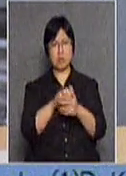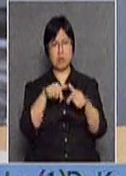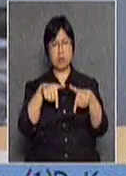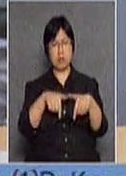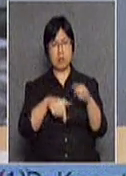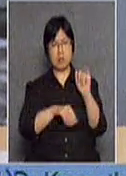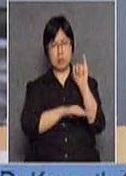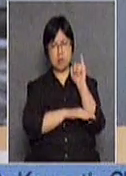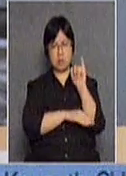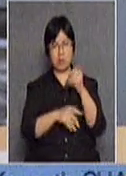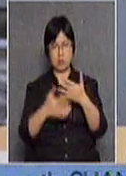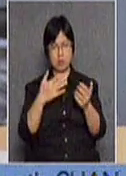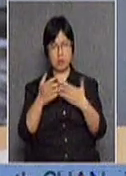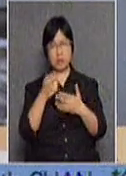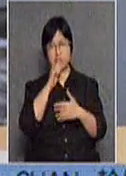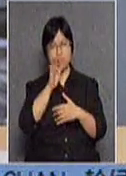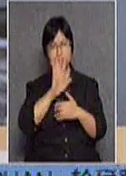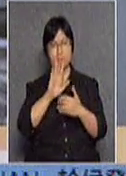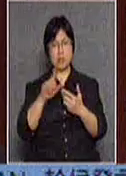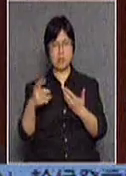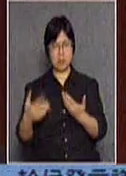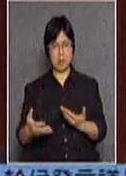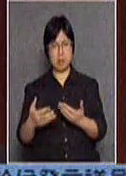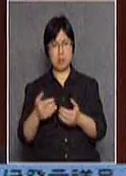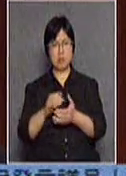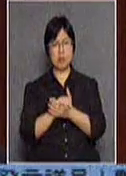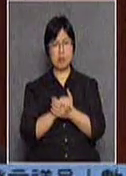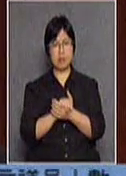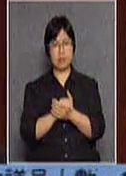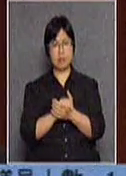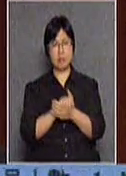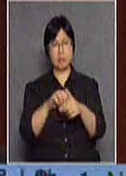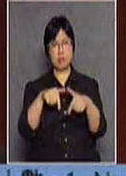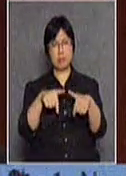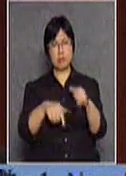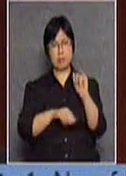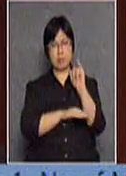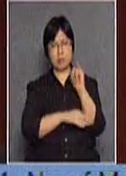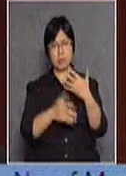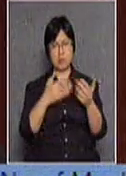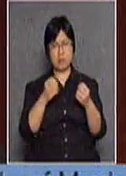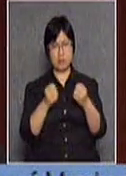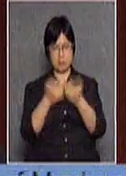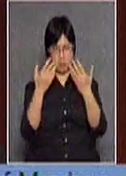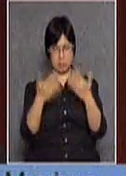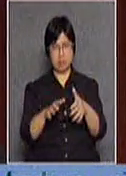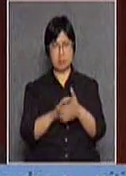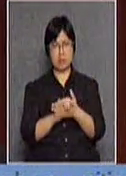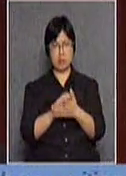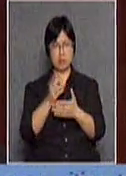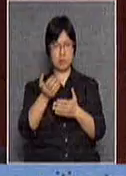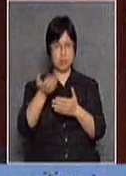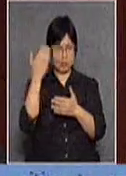南丫嗰件事啦，已經係就係話。既然間已經係南丫呢件事發生咗啦，咁啊，主席，以前